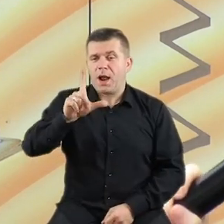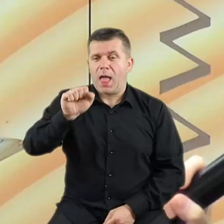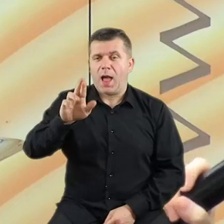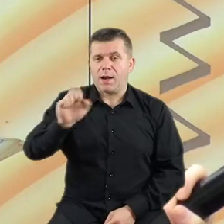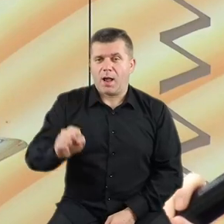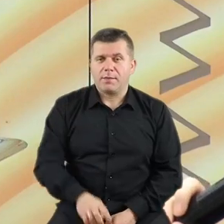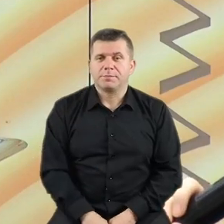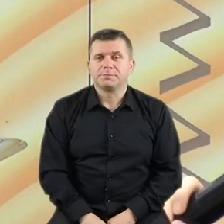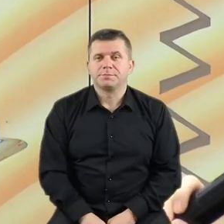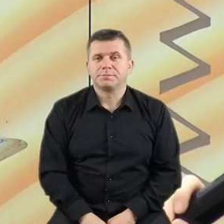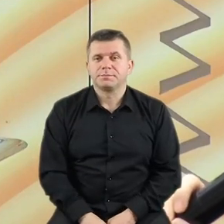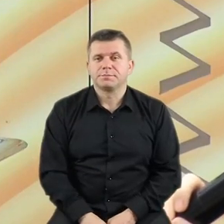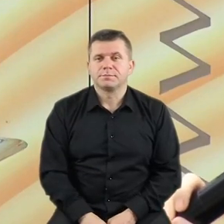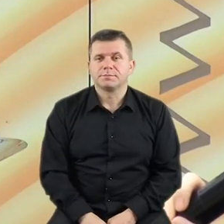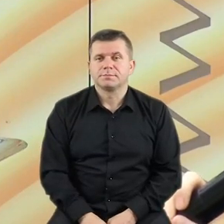Klara, która